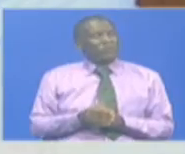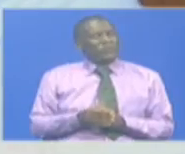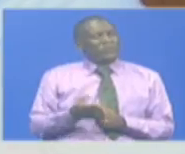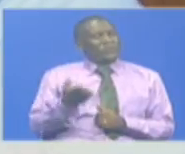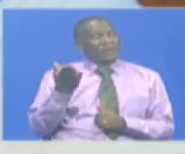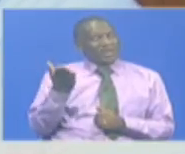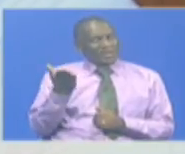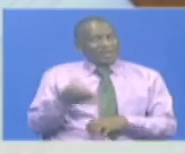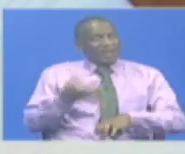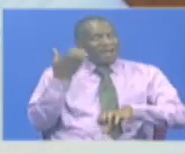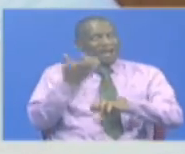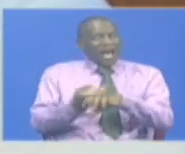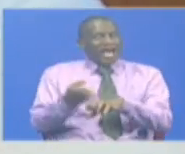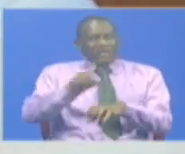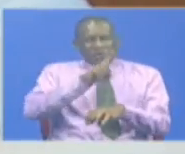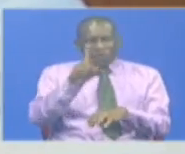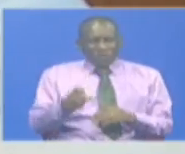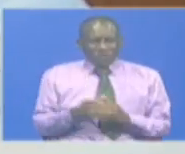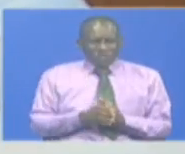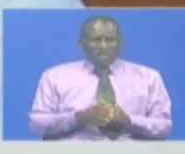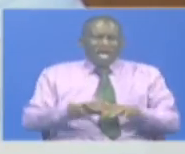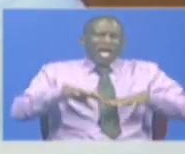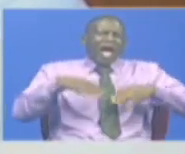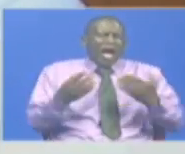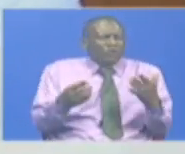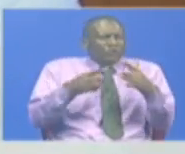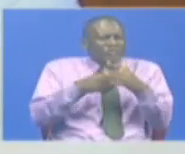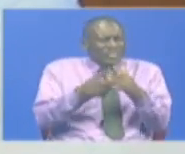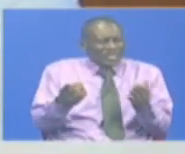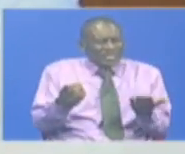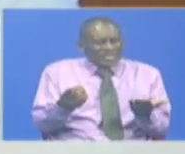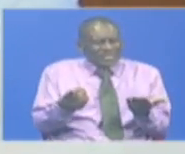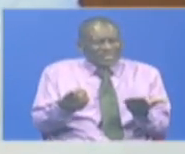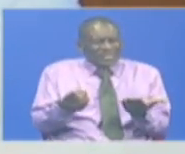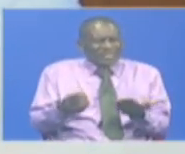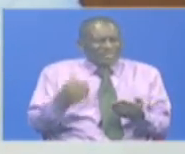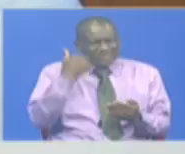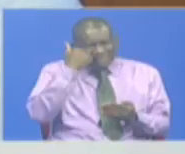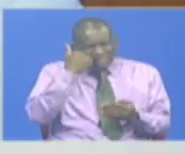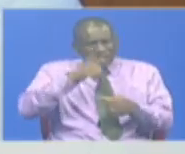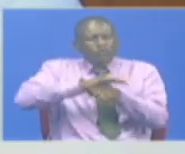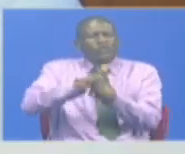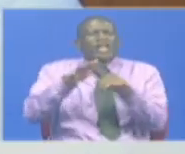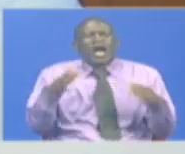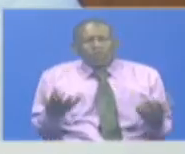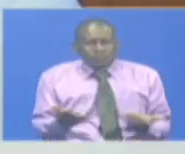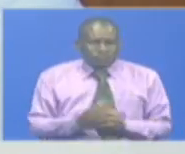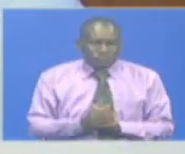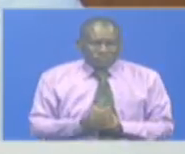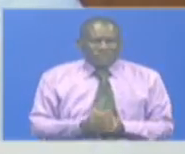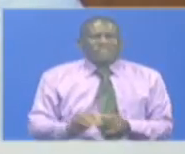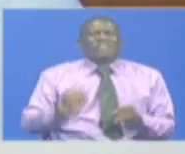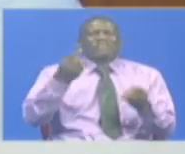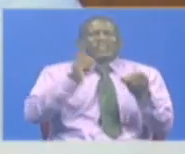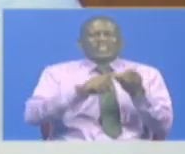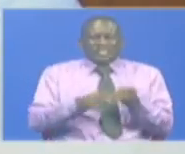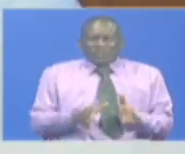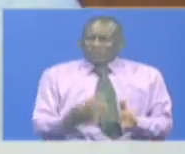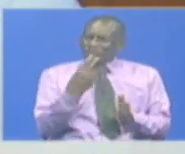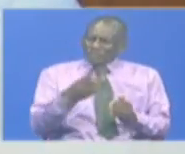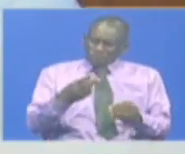Swali ngumu. Tuanze tu safari yako tangu. Oh, safari yangu. Mm. Okay. Yeah. Kwanza vile naona tuko